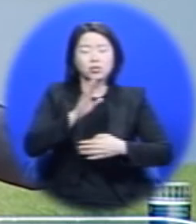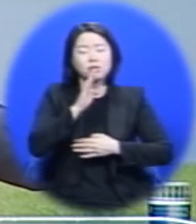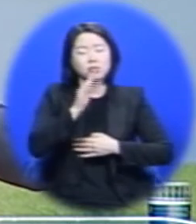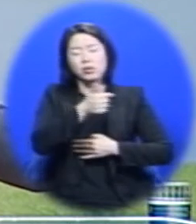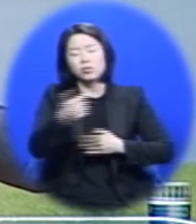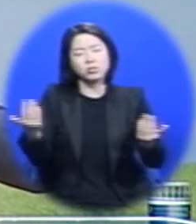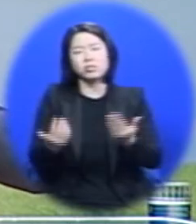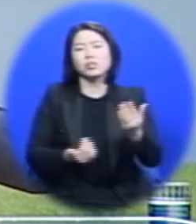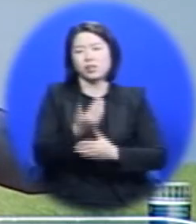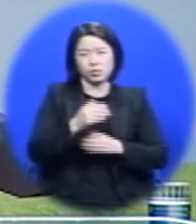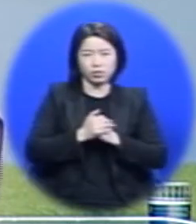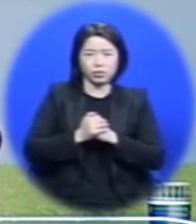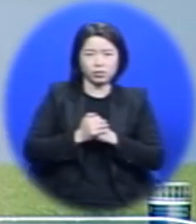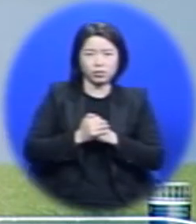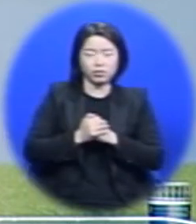거예요.